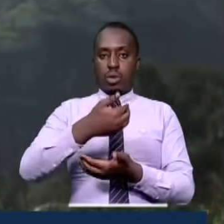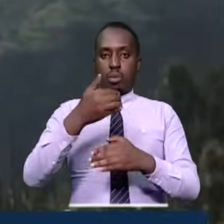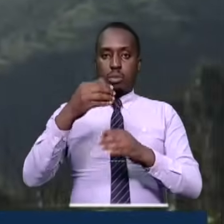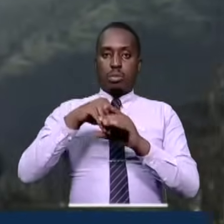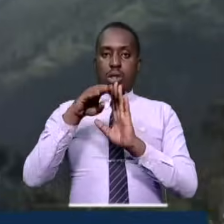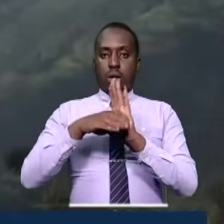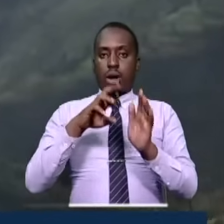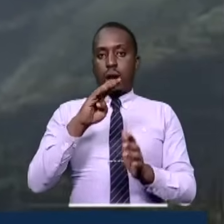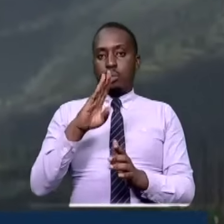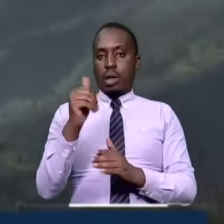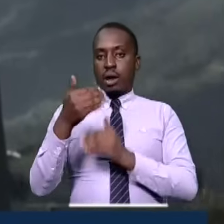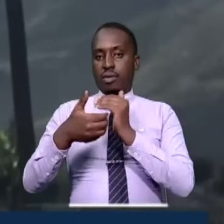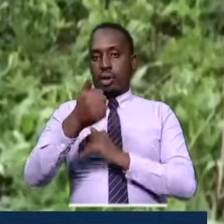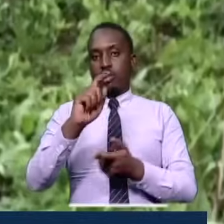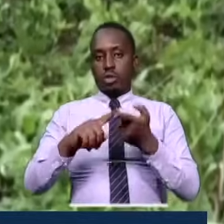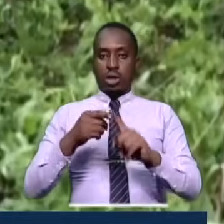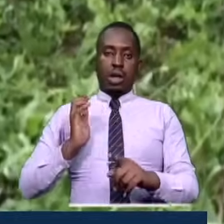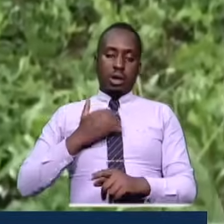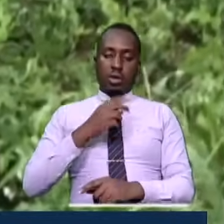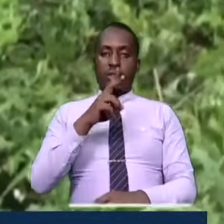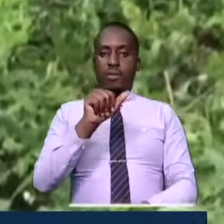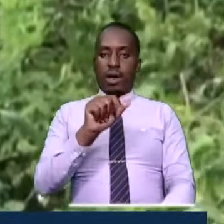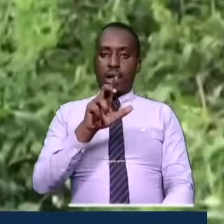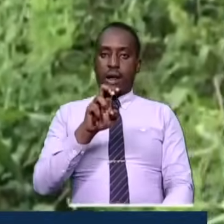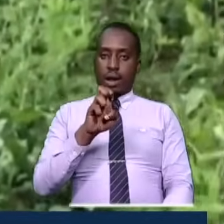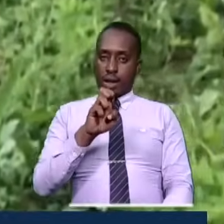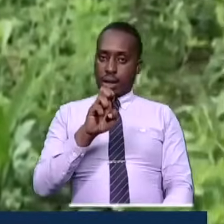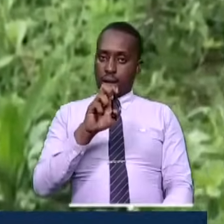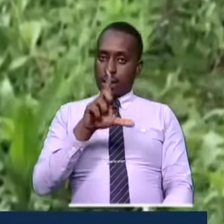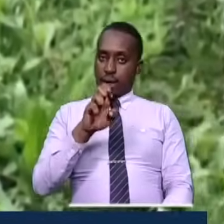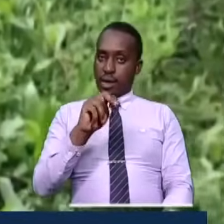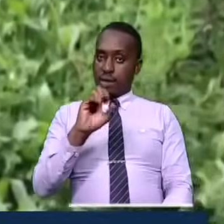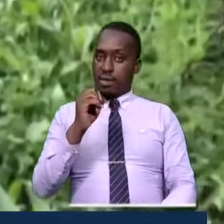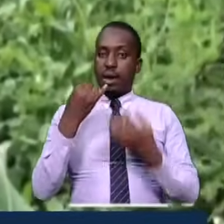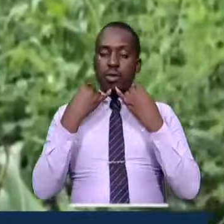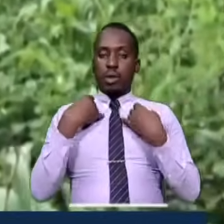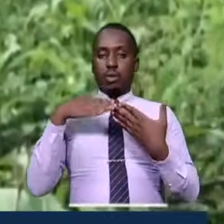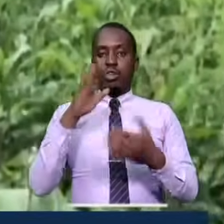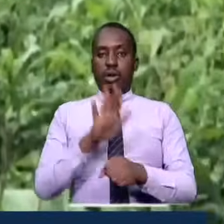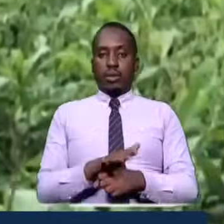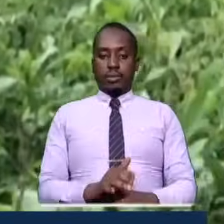RBA hafi yawe mugenzi wacu Valence niyo nkuru ari Nyaruguru aratubwira byinshi